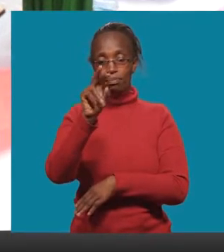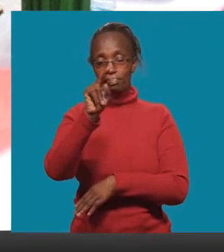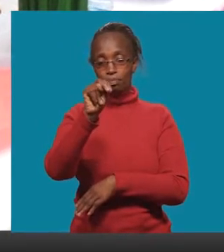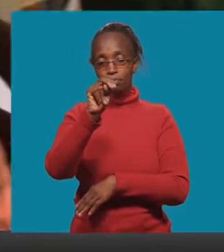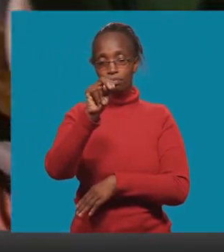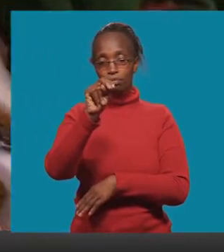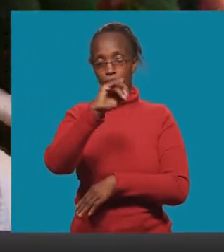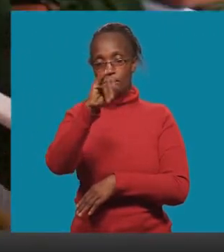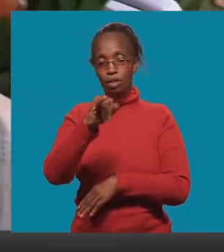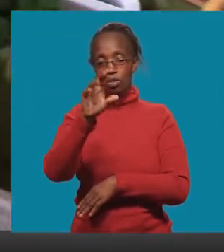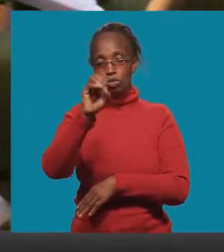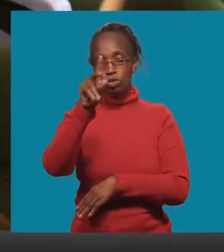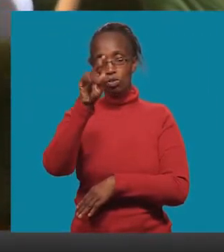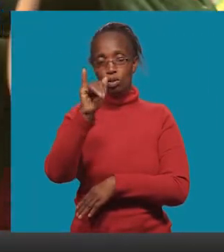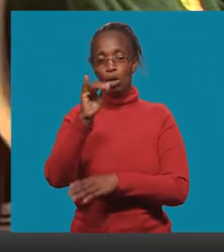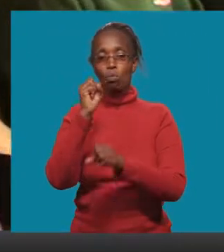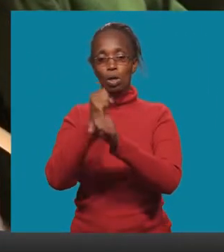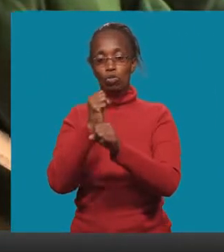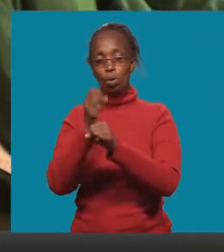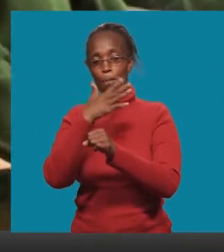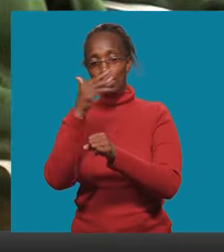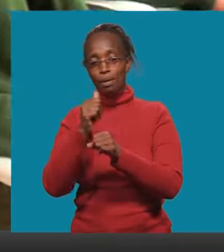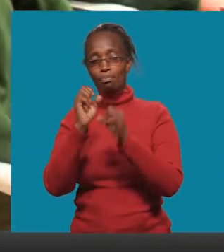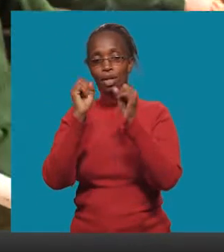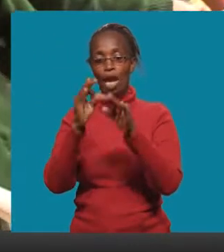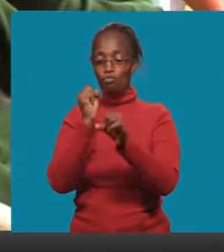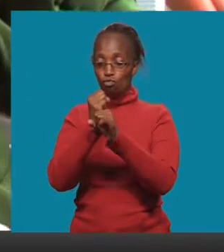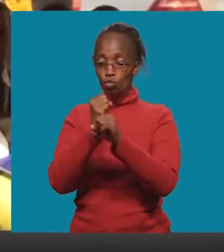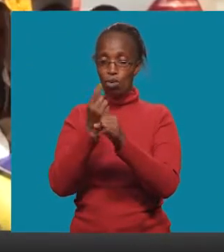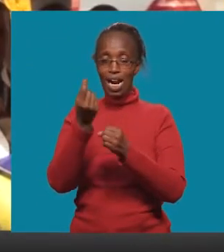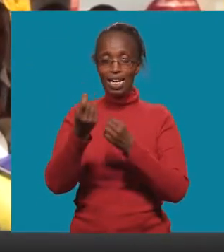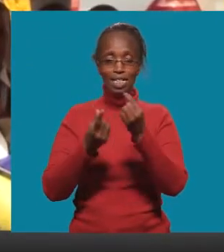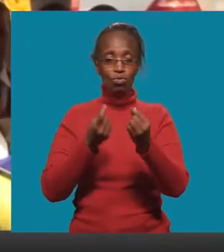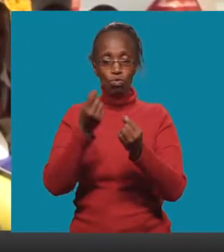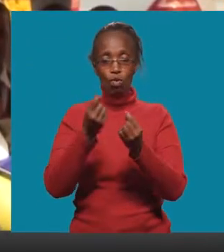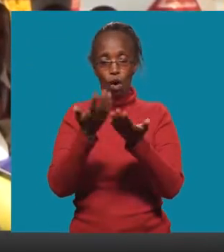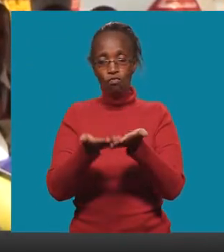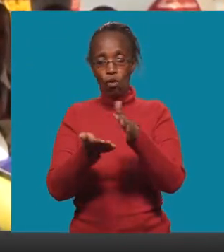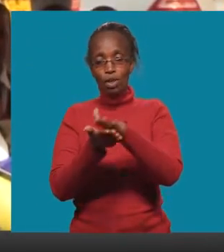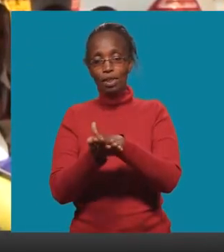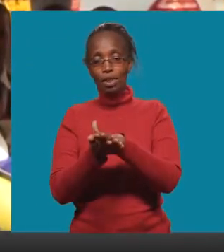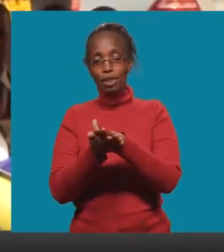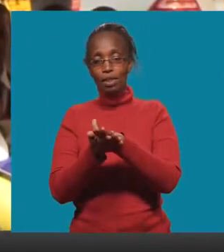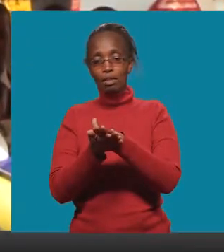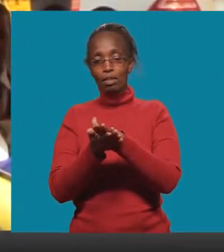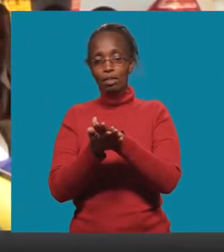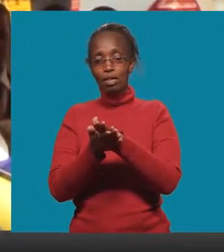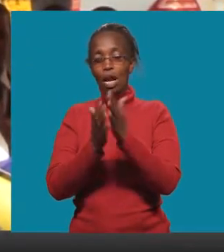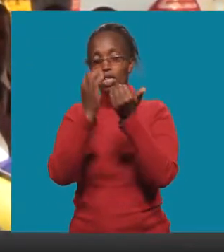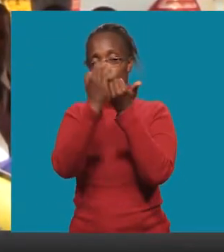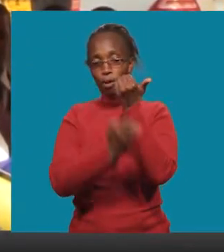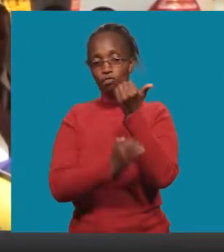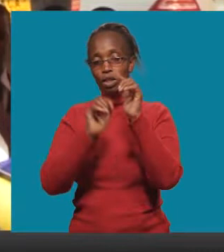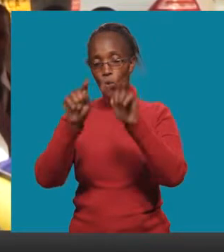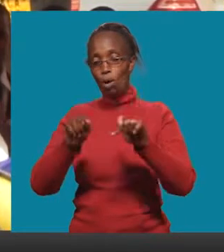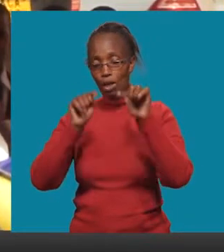kuwa wanafunzi wakipewa motisha watafanya juhudi shuleni. A little sleep, a little slumber, a little folding